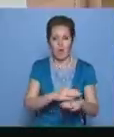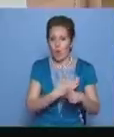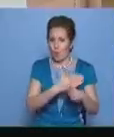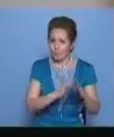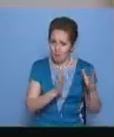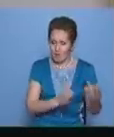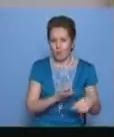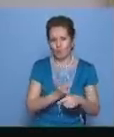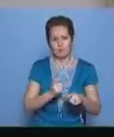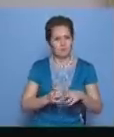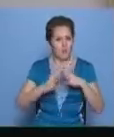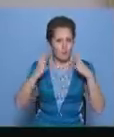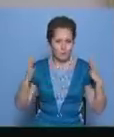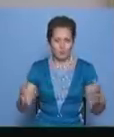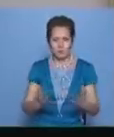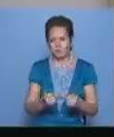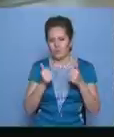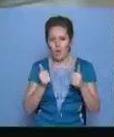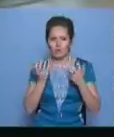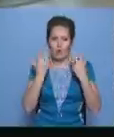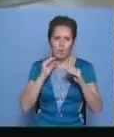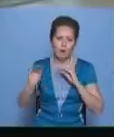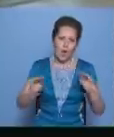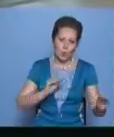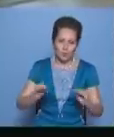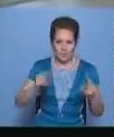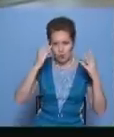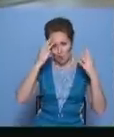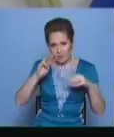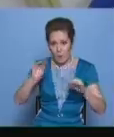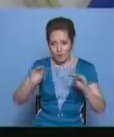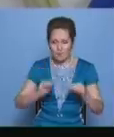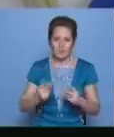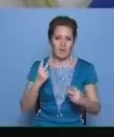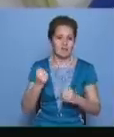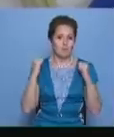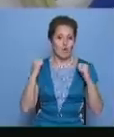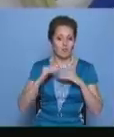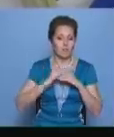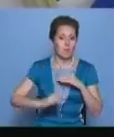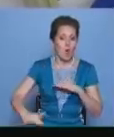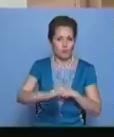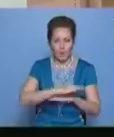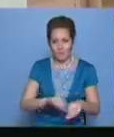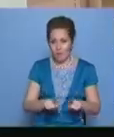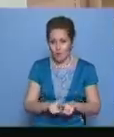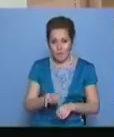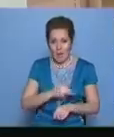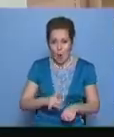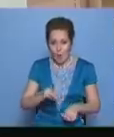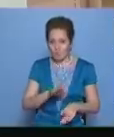Достаточно большие, хорошо оборудованы, современное оснащение, 2 спортивные площадки. В нашем районе такого детского